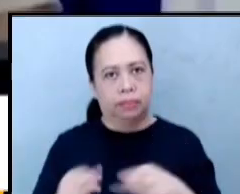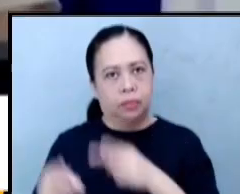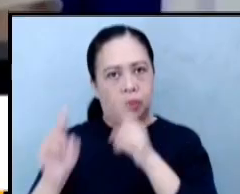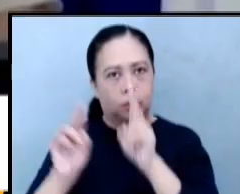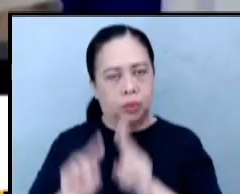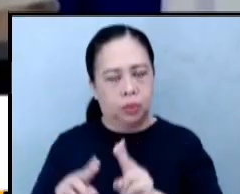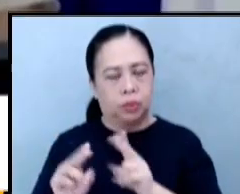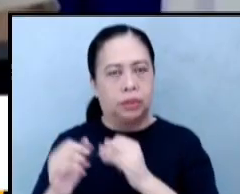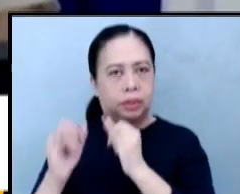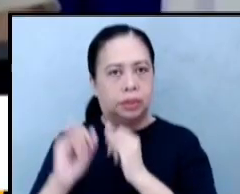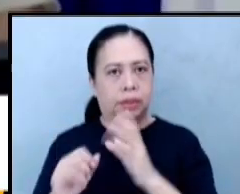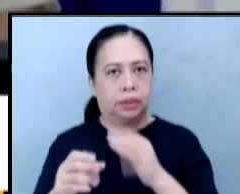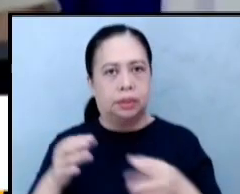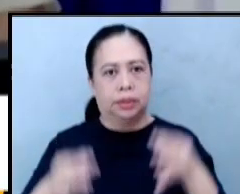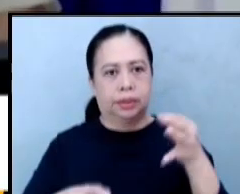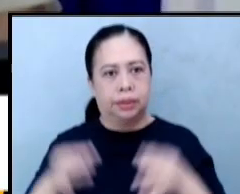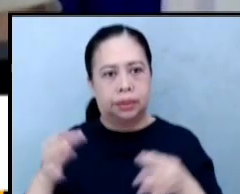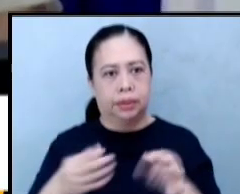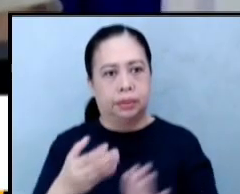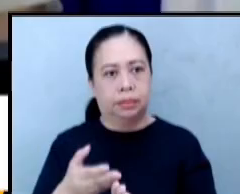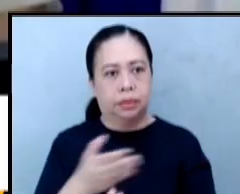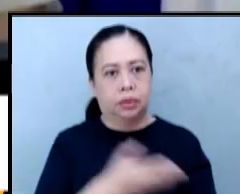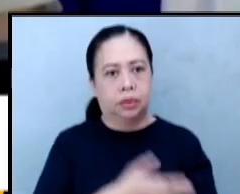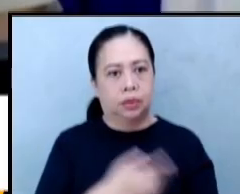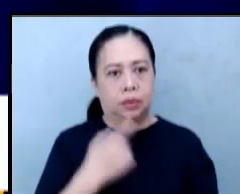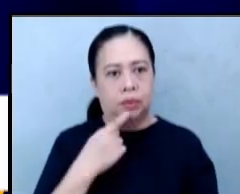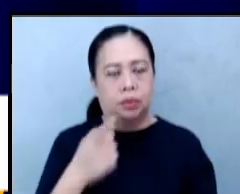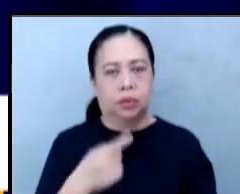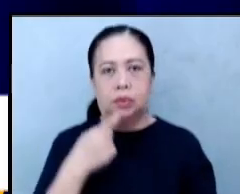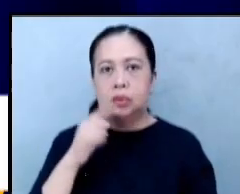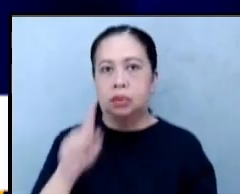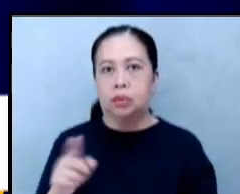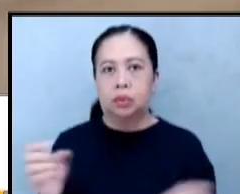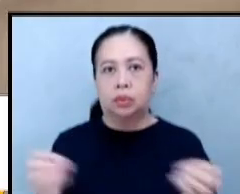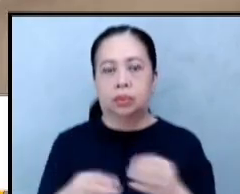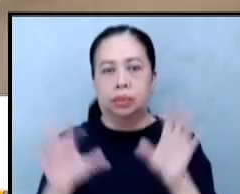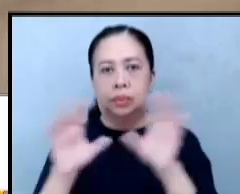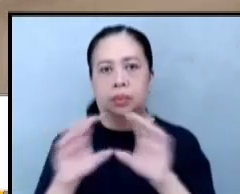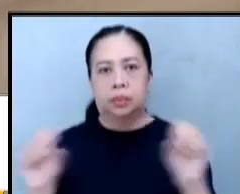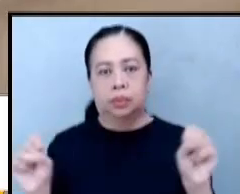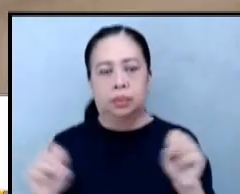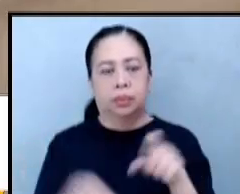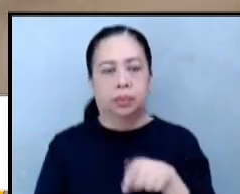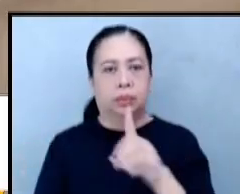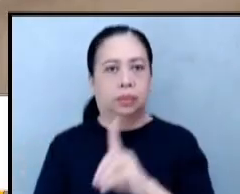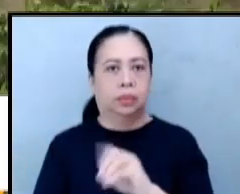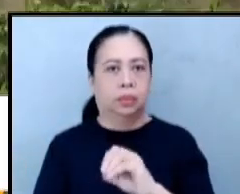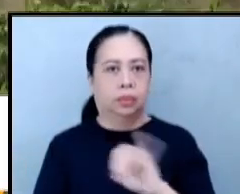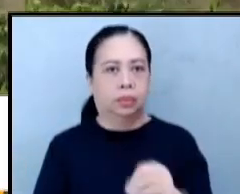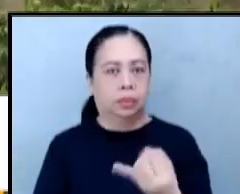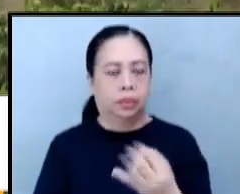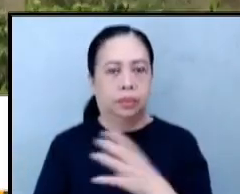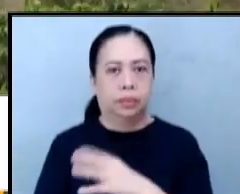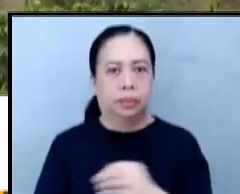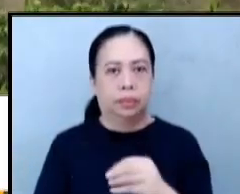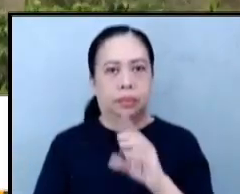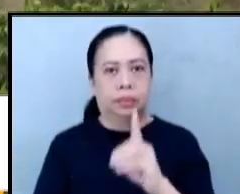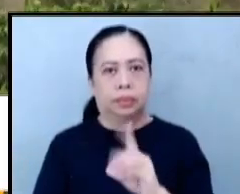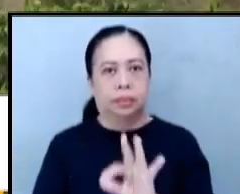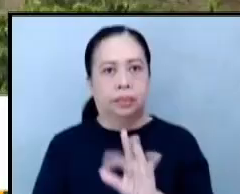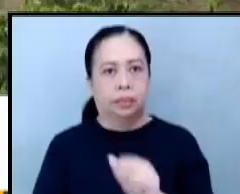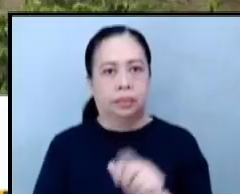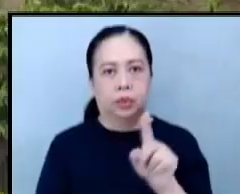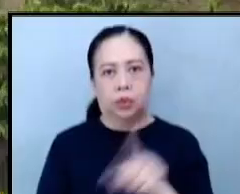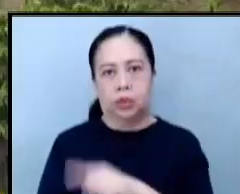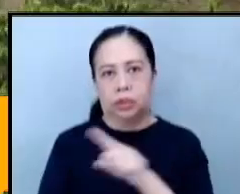hustisya. Bago ito, inatasan na ng Office of the President ang Department of Justice at Department of Foreign Affairs na kansilahin ang